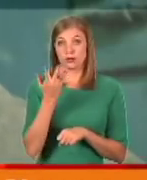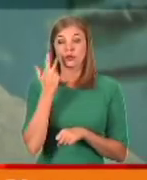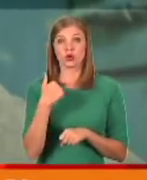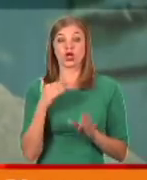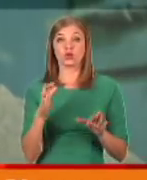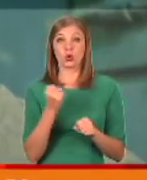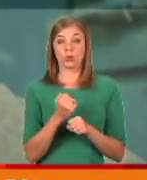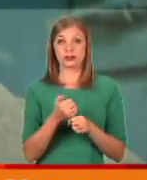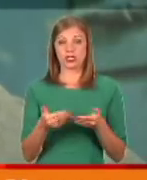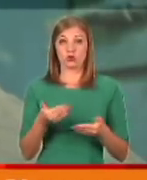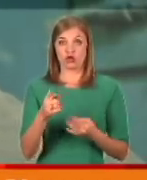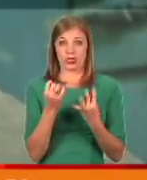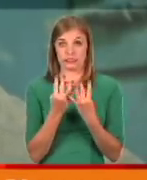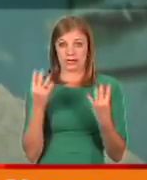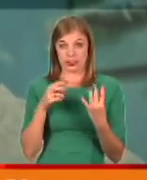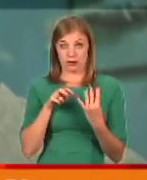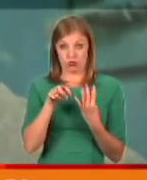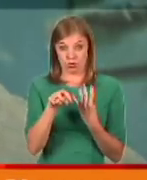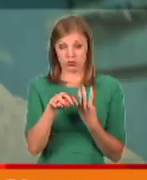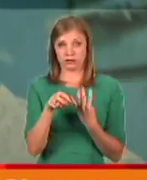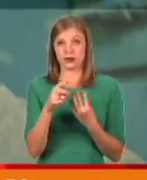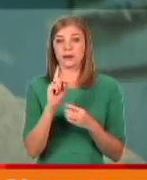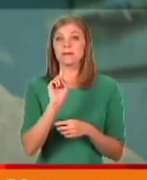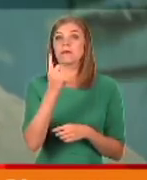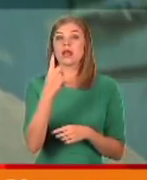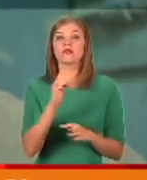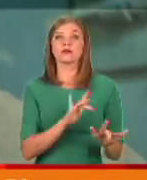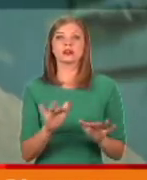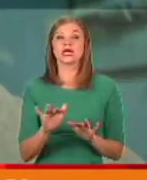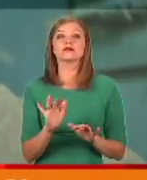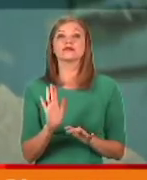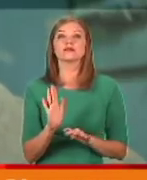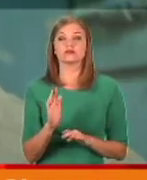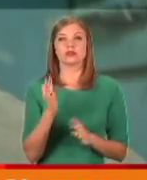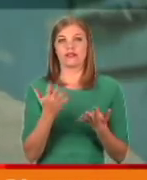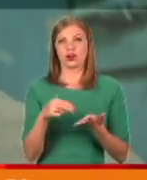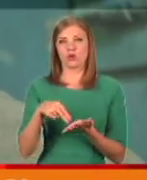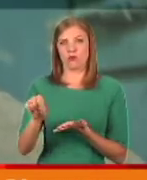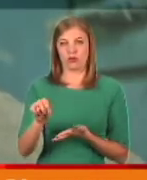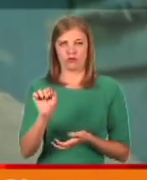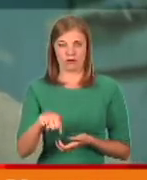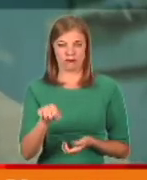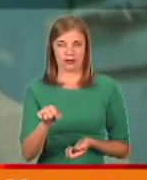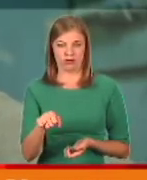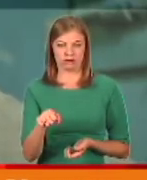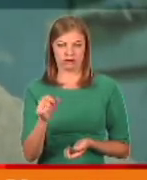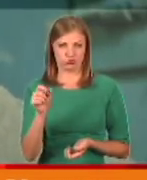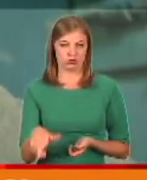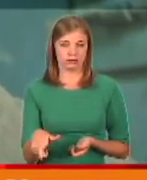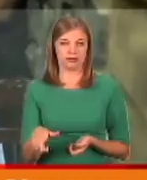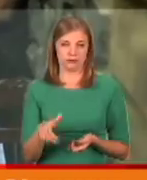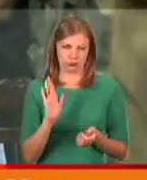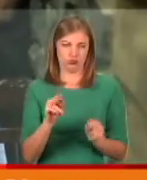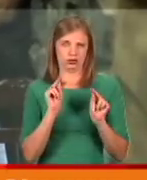я только сделаю шаг за забор, первым моим действием может быть покупка бутылки пива.